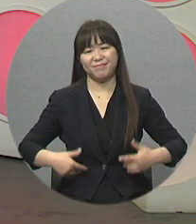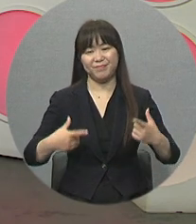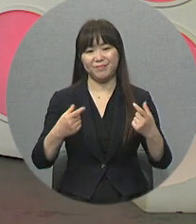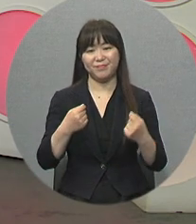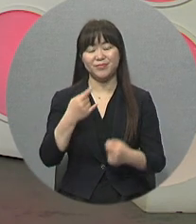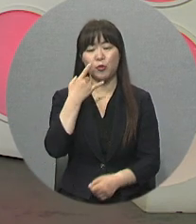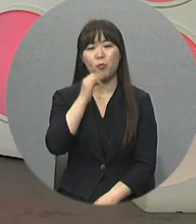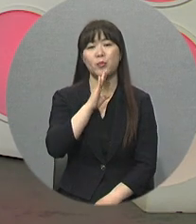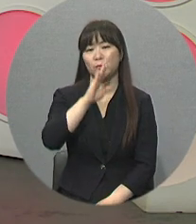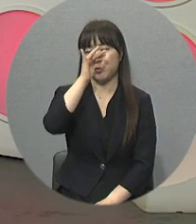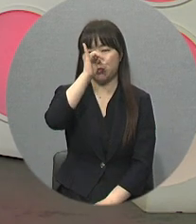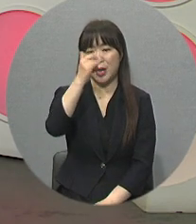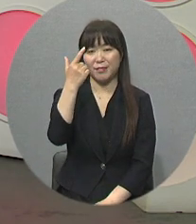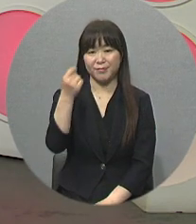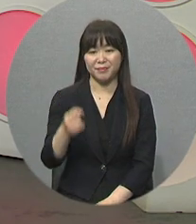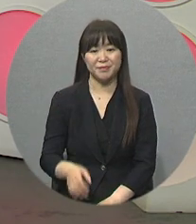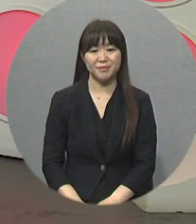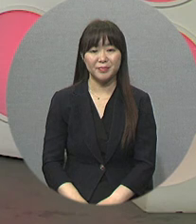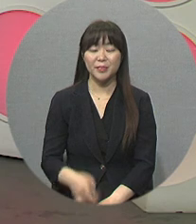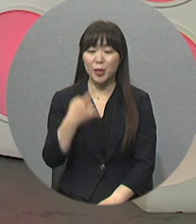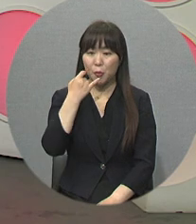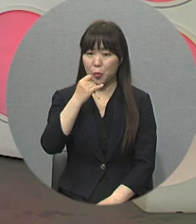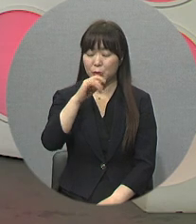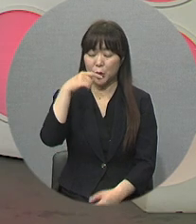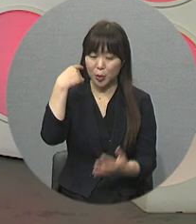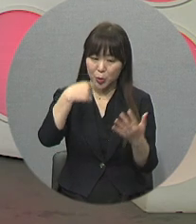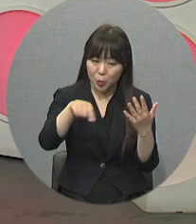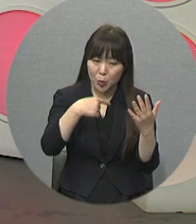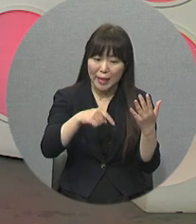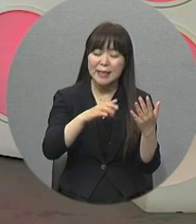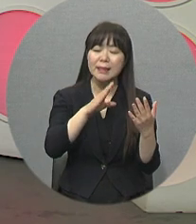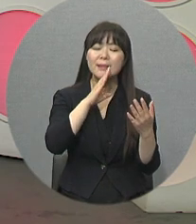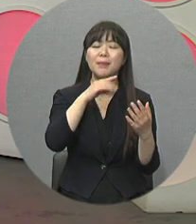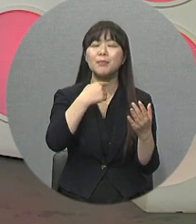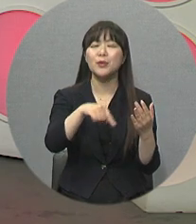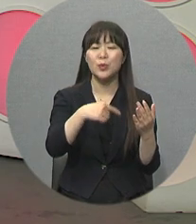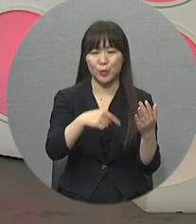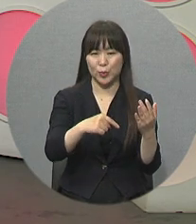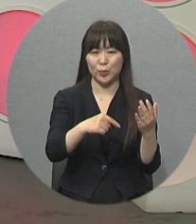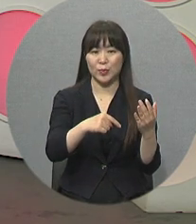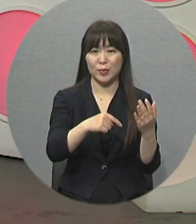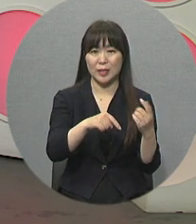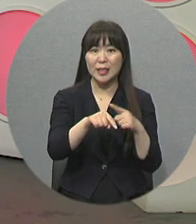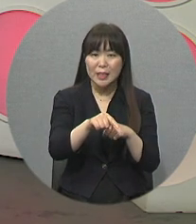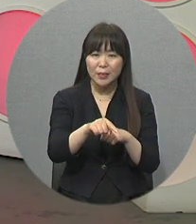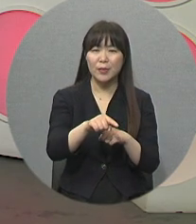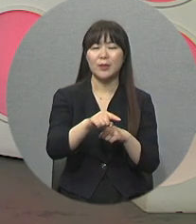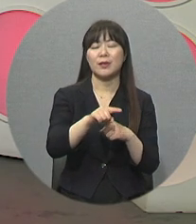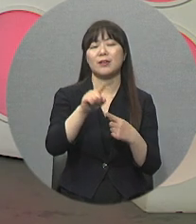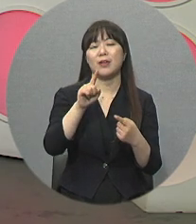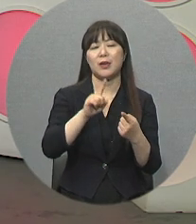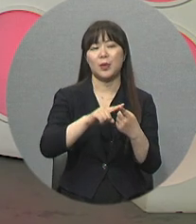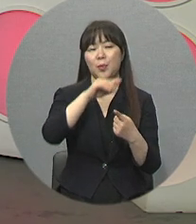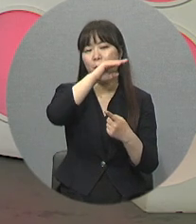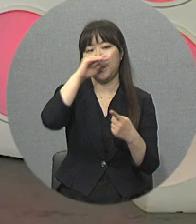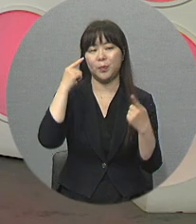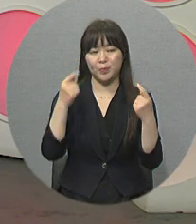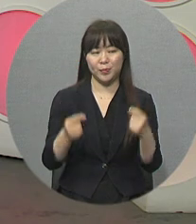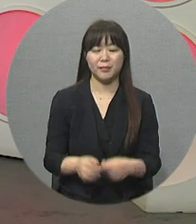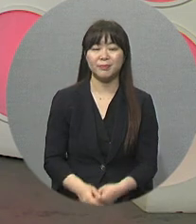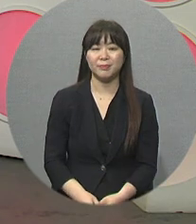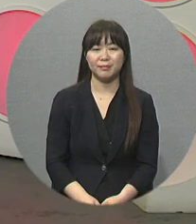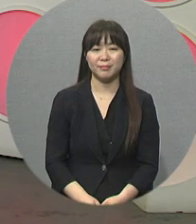대단하십니다. 어머님의 교육이 네. 바로 그 참교육이 이런 교육. 게 예. 교육이 아닌가 생각을 합니다.